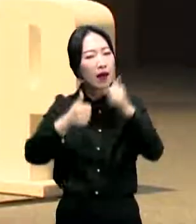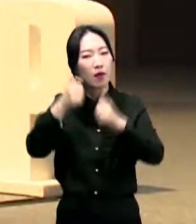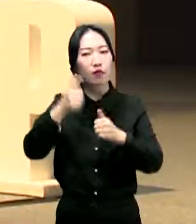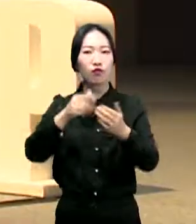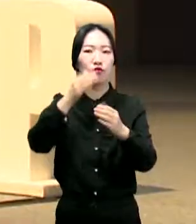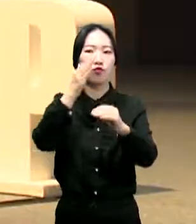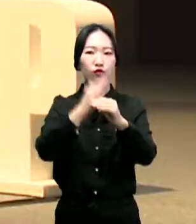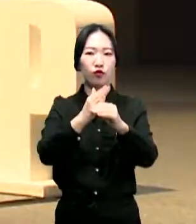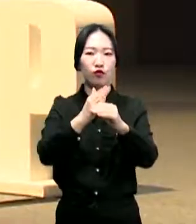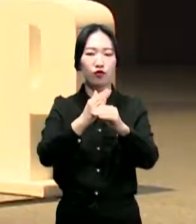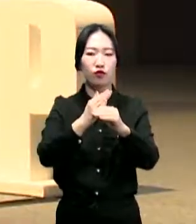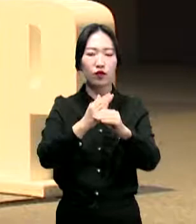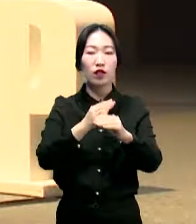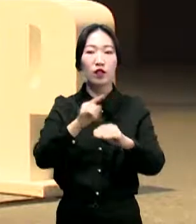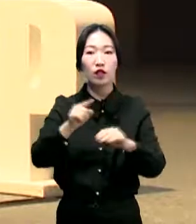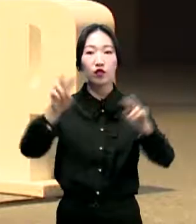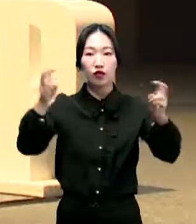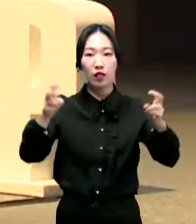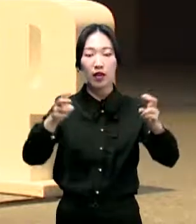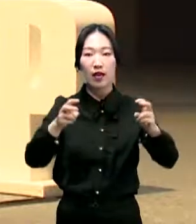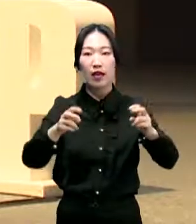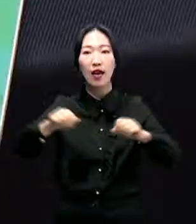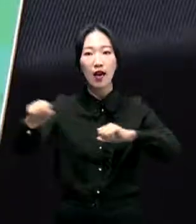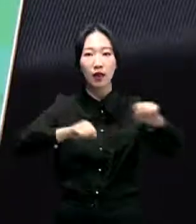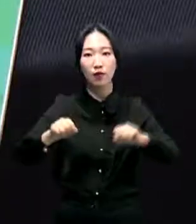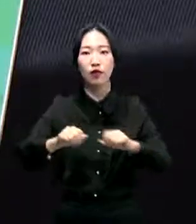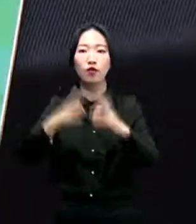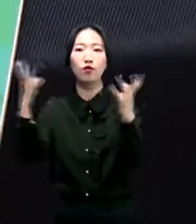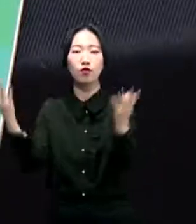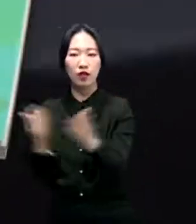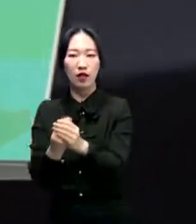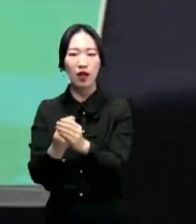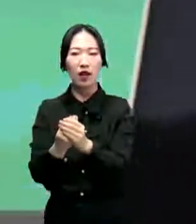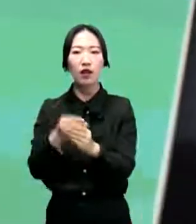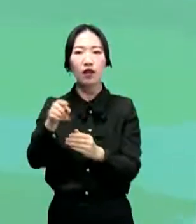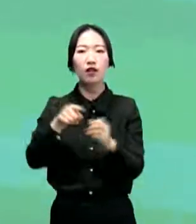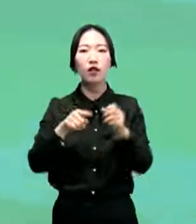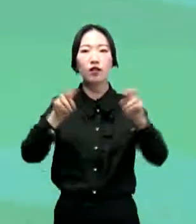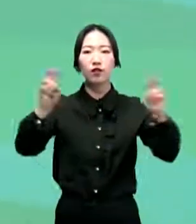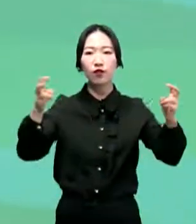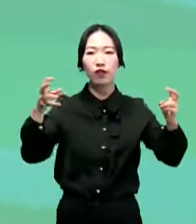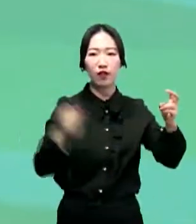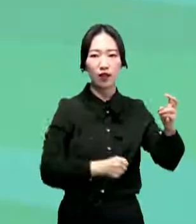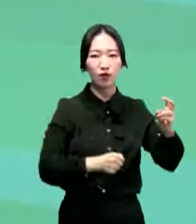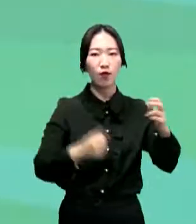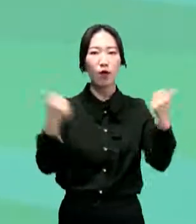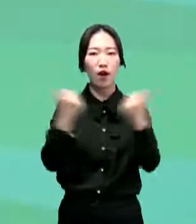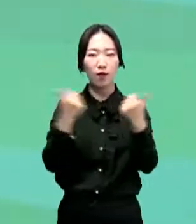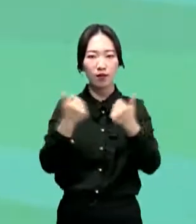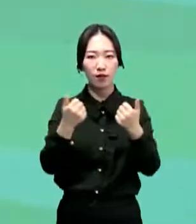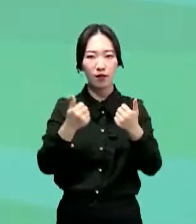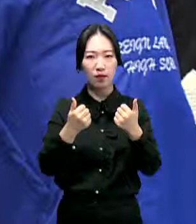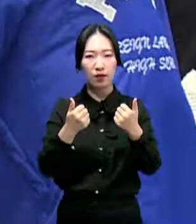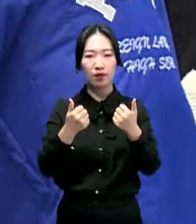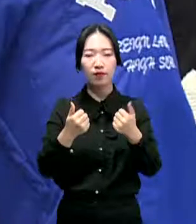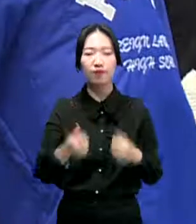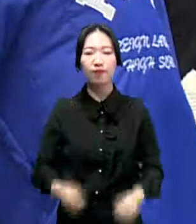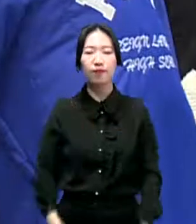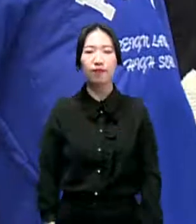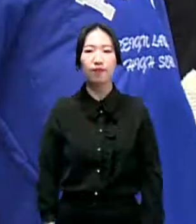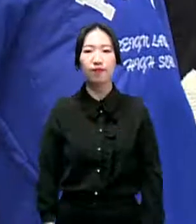주제는 실행이 전부다. 당사국 총회를 비롯해 부속기구 회의 내용을 종합한 합의문을 도출할